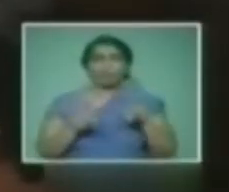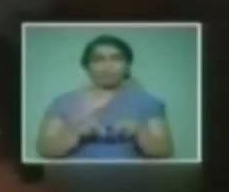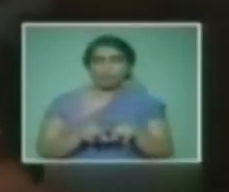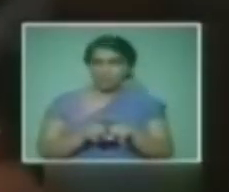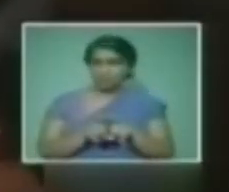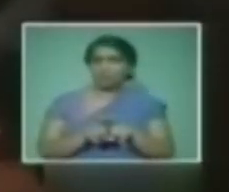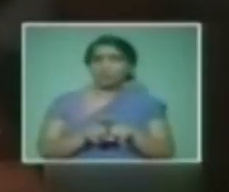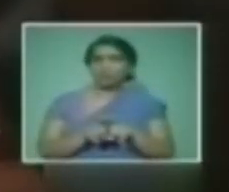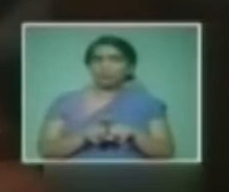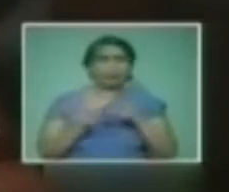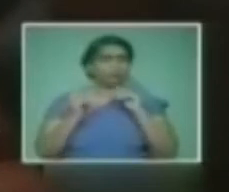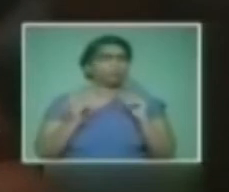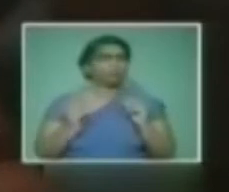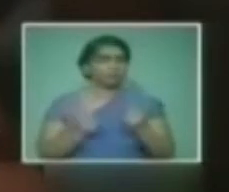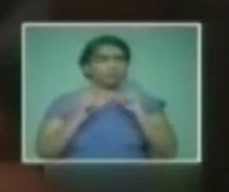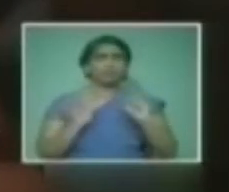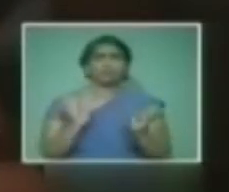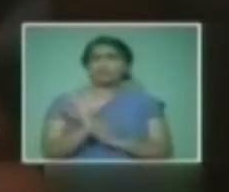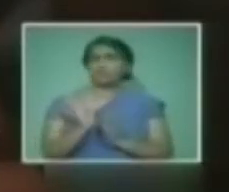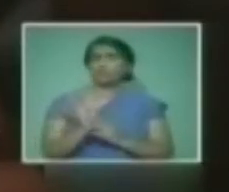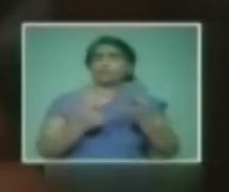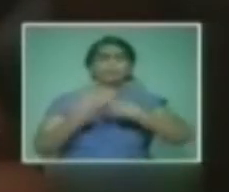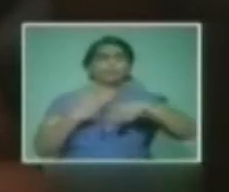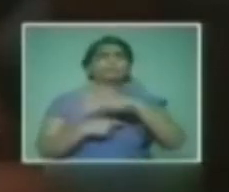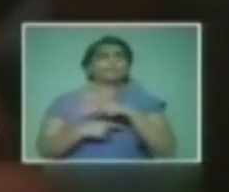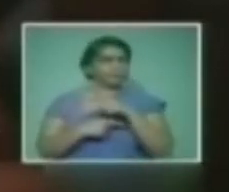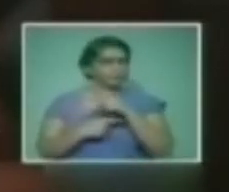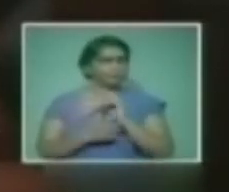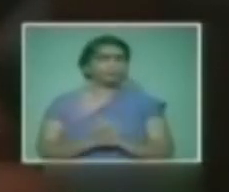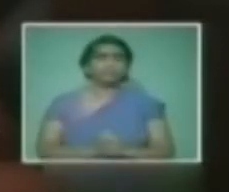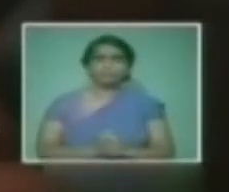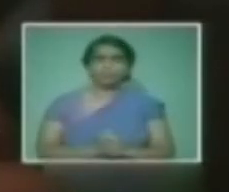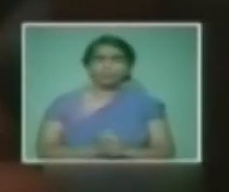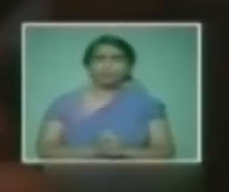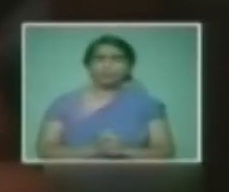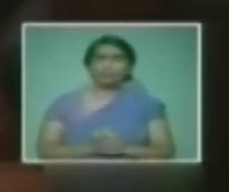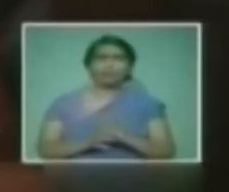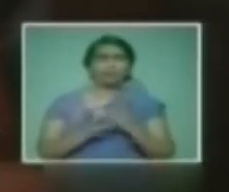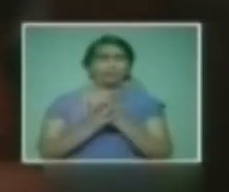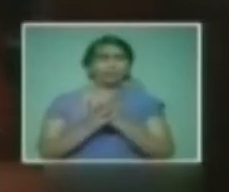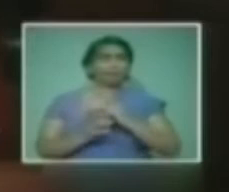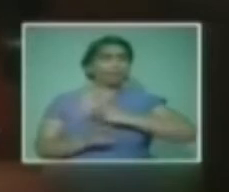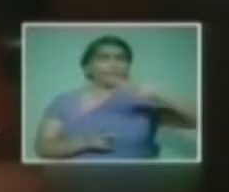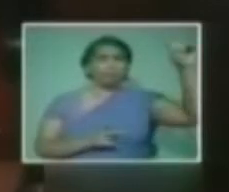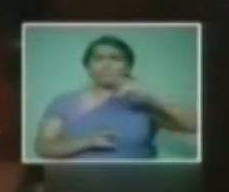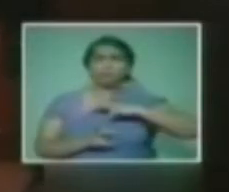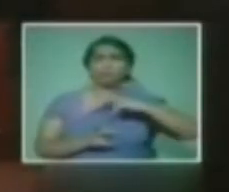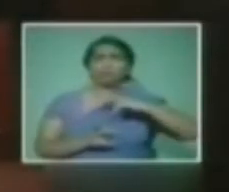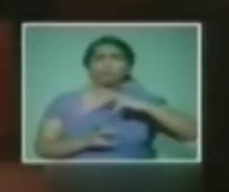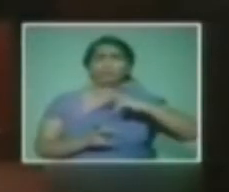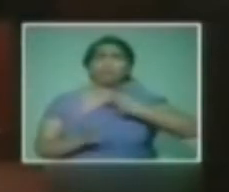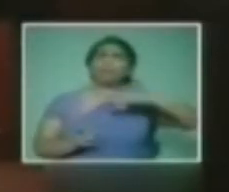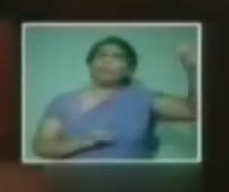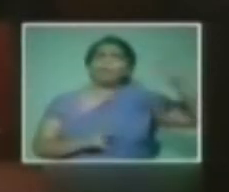அதிகாரத்தை 4.5 வருடமாக்குமாறு கோருகின்றனர். அது தொடர்பான எமது கேள்விக்கு உங்களிடமிருந்து சாதகமான பதில் கிடைக்கவில்லை. இதில் உள்ளடங்கியுள்ள விடயத்தை